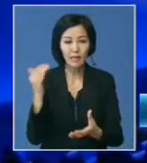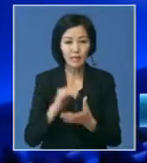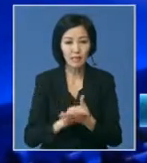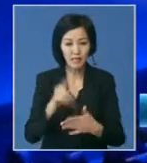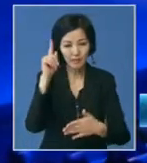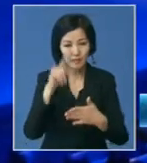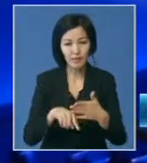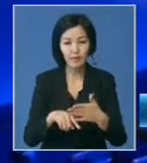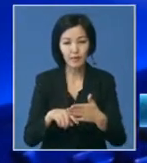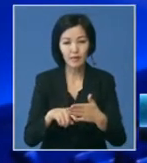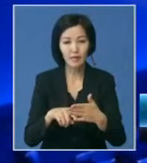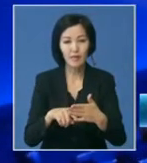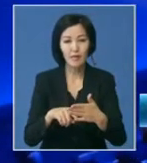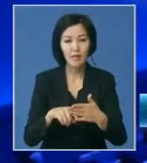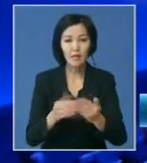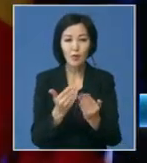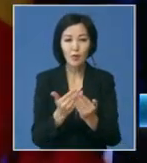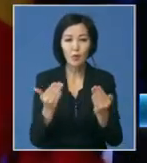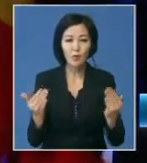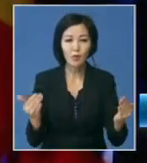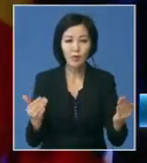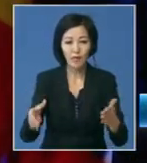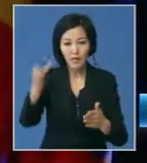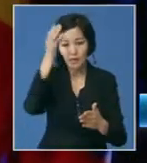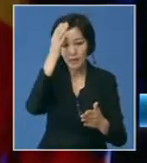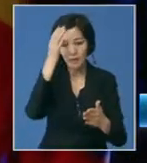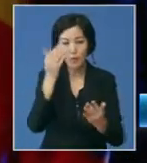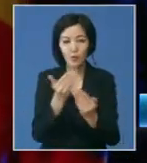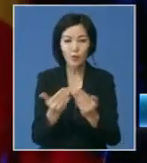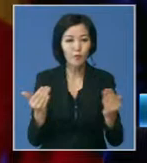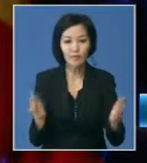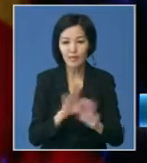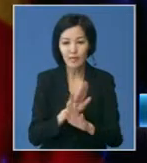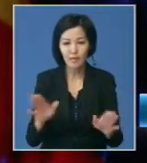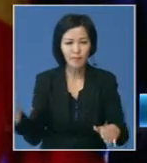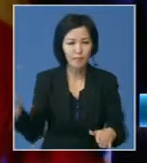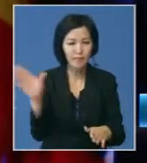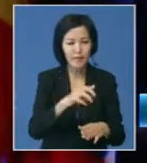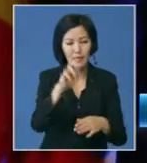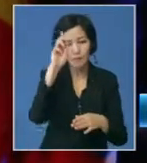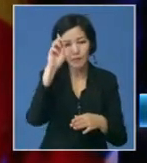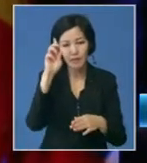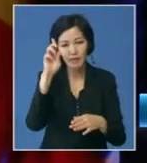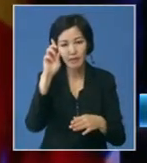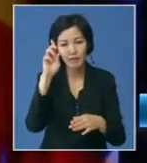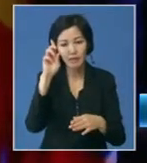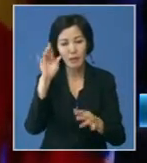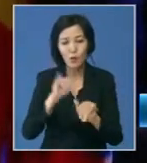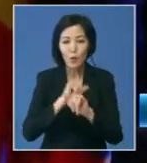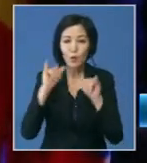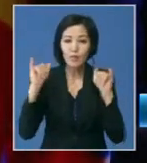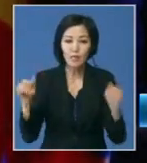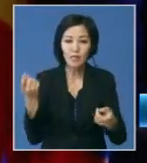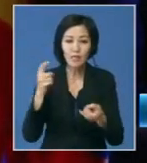сенемін. Экспо ғылыми жаңалықтар көрмесі ғана емес, ол барлық елдер мен өркениеттерді